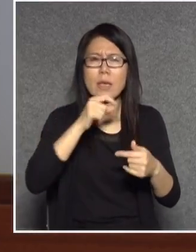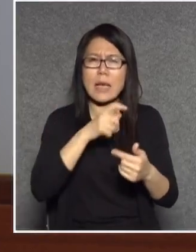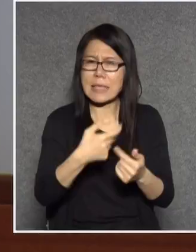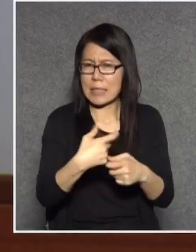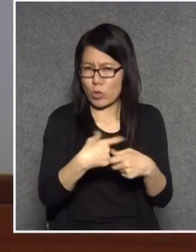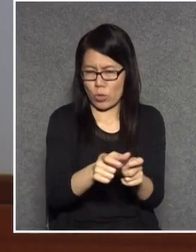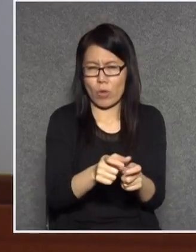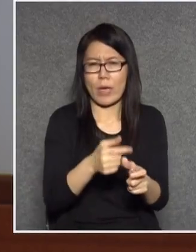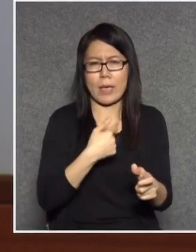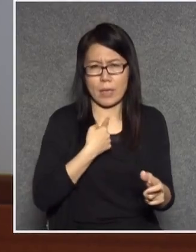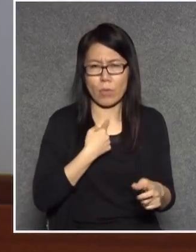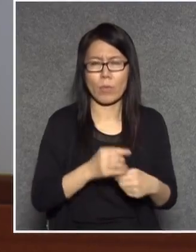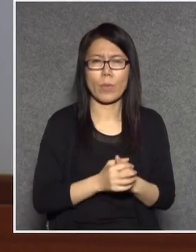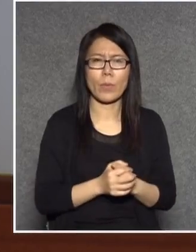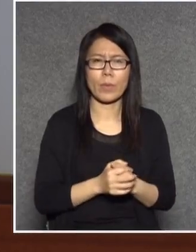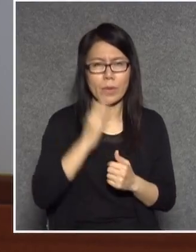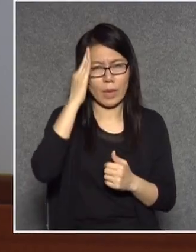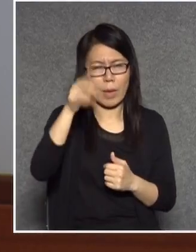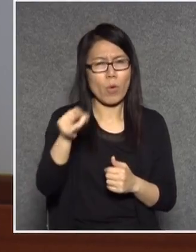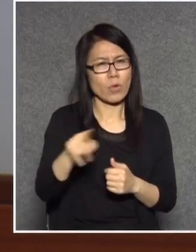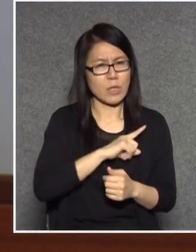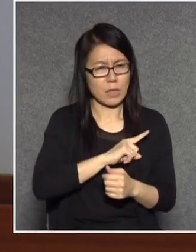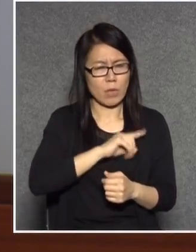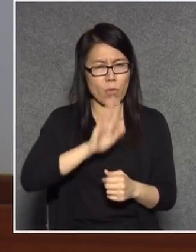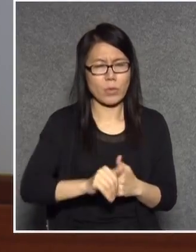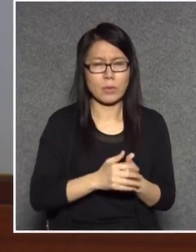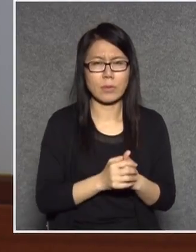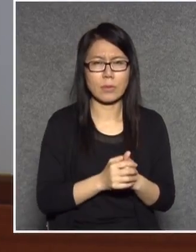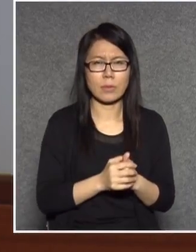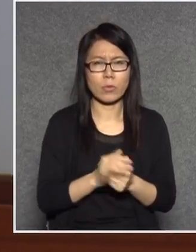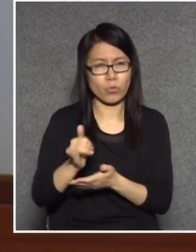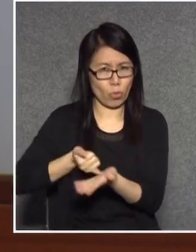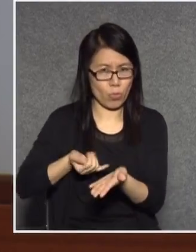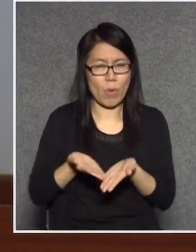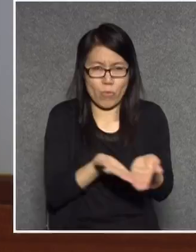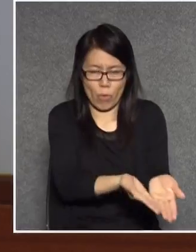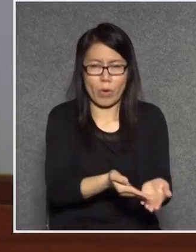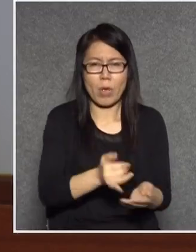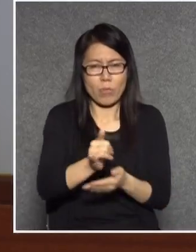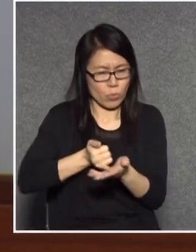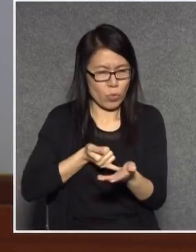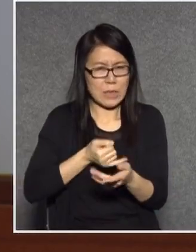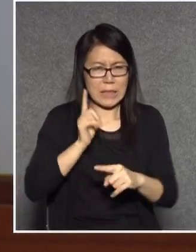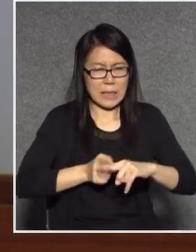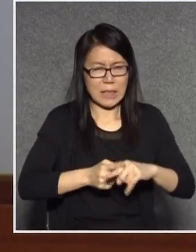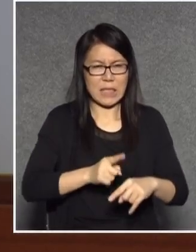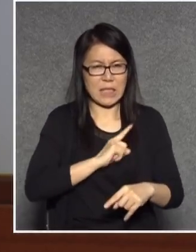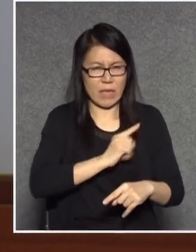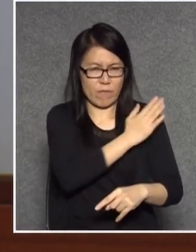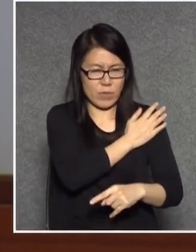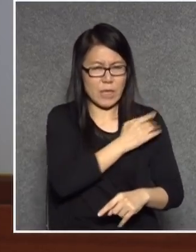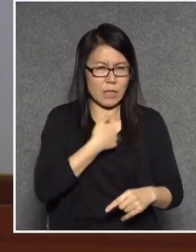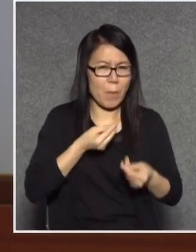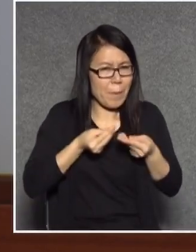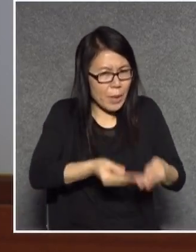酬，希望他可以退位讓賢、下台正式問責，讓香港的教育